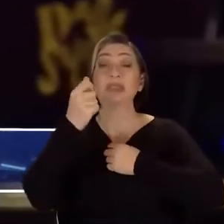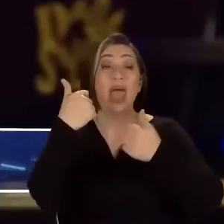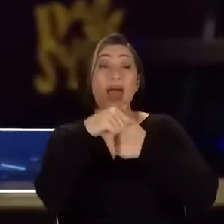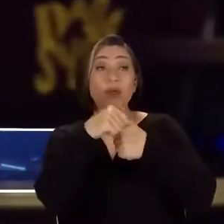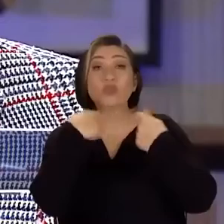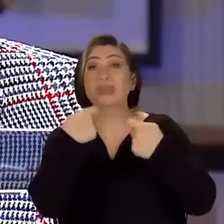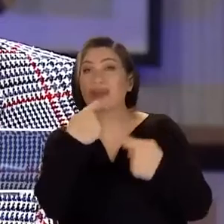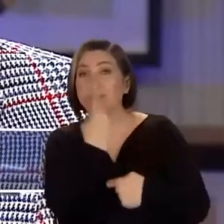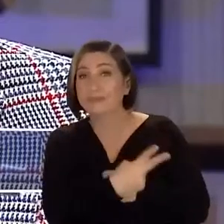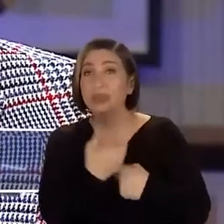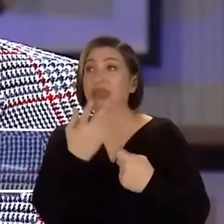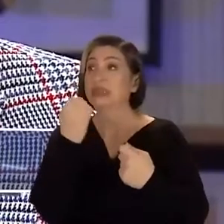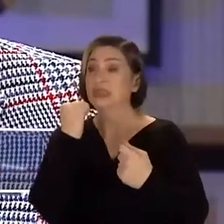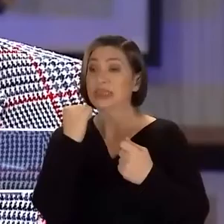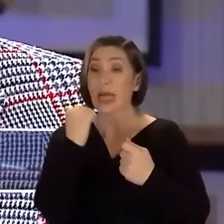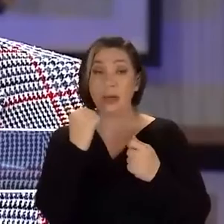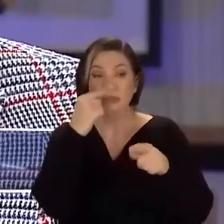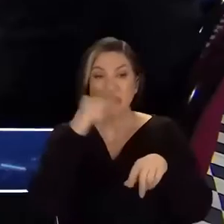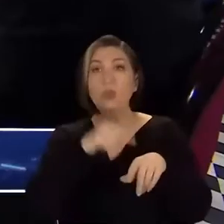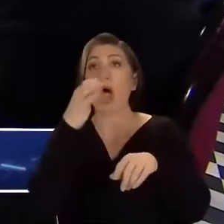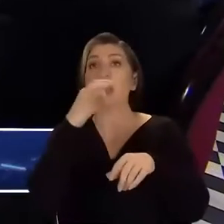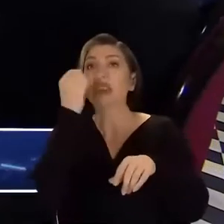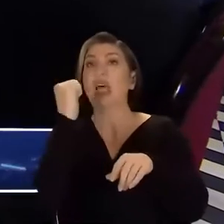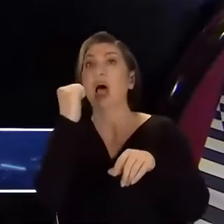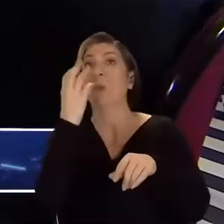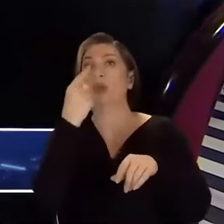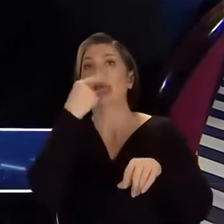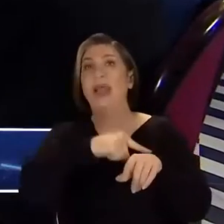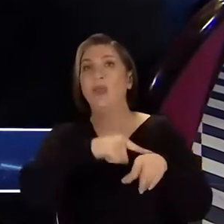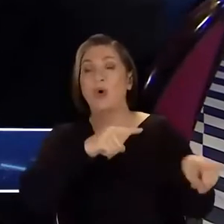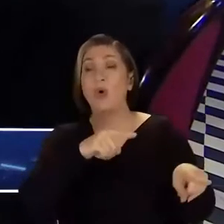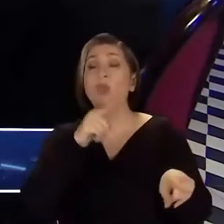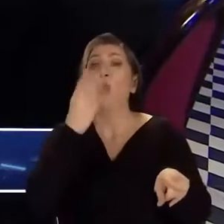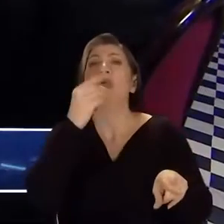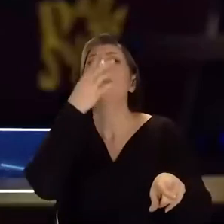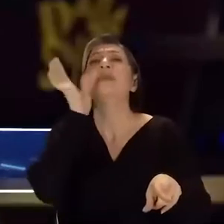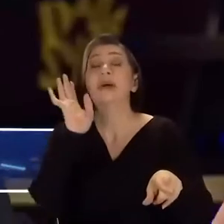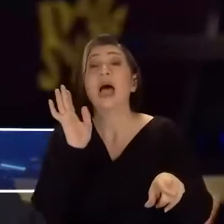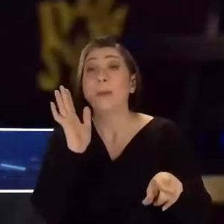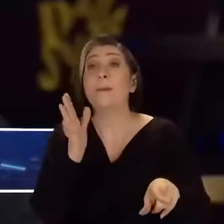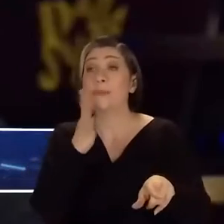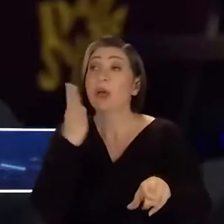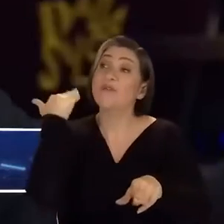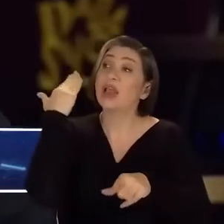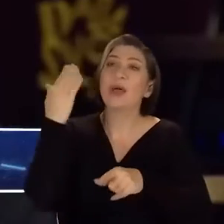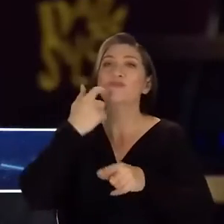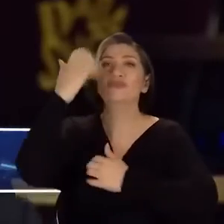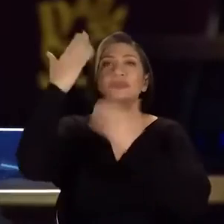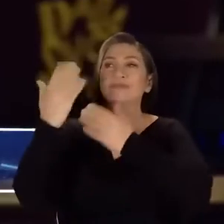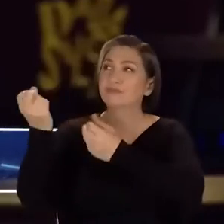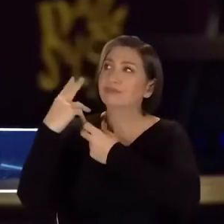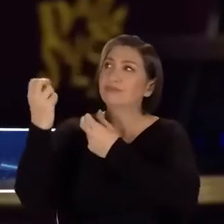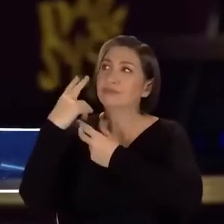evlenme parasıdır. Sağlam varlık olduğuna inandığı için. Bunu böyle inandığını bence bilmez. Ama bilir ki atalarından ve